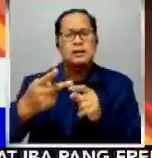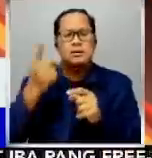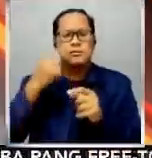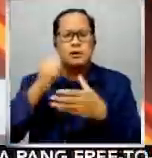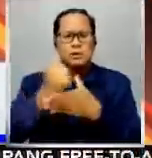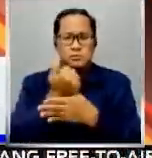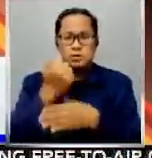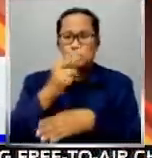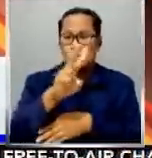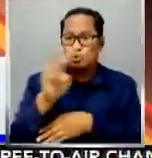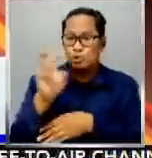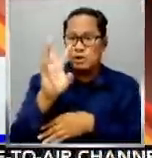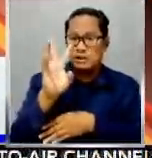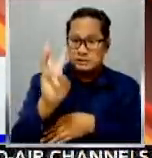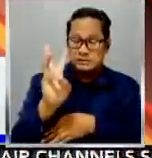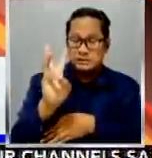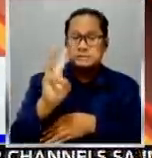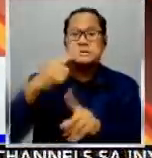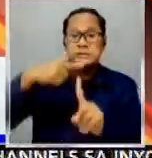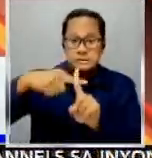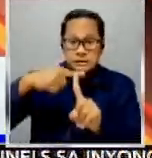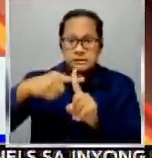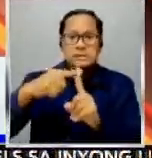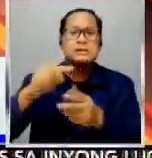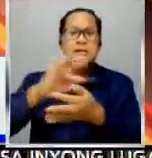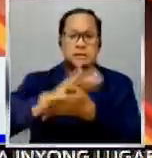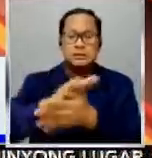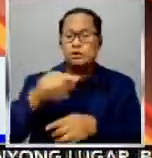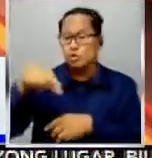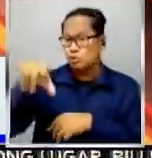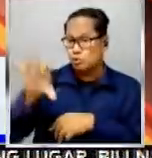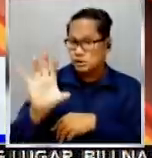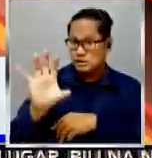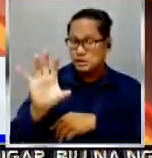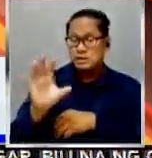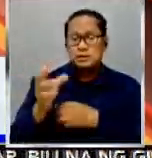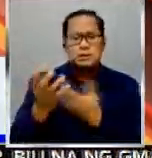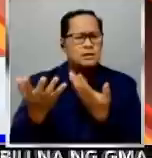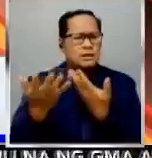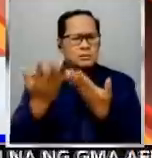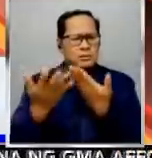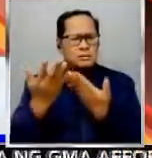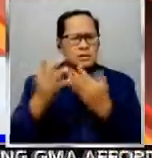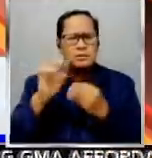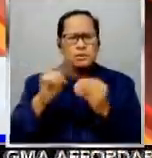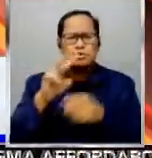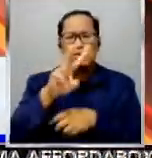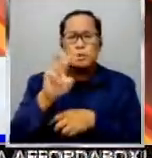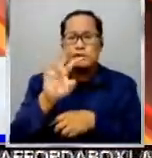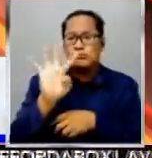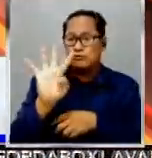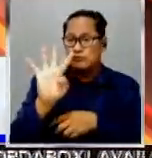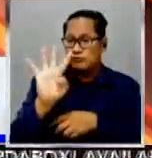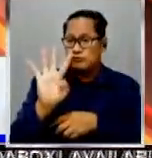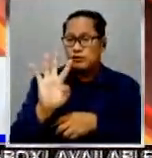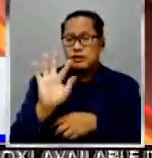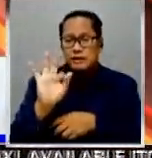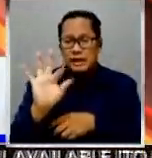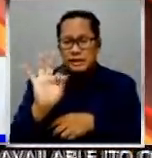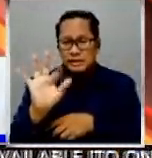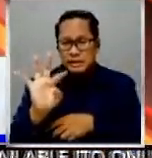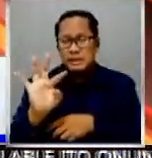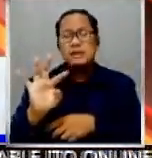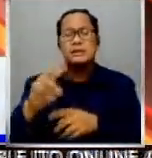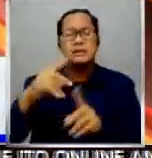per day. And sa Quezon City, we're averaging 219 cases per day. So we think na based on projections